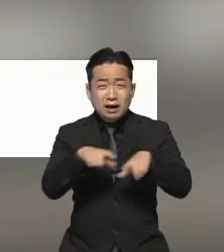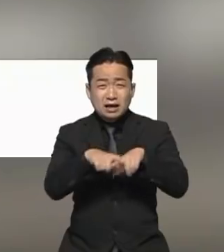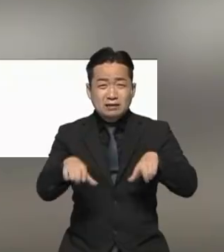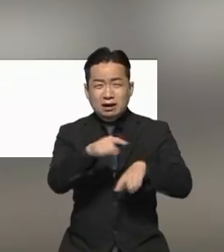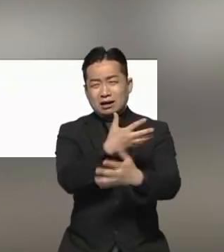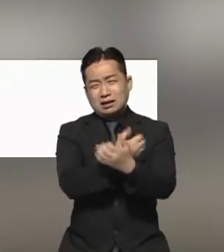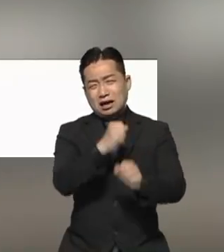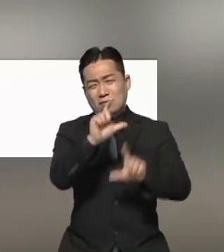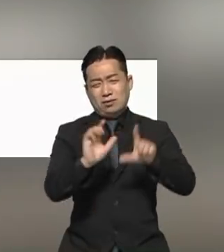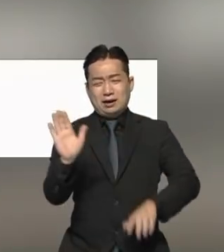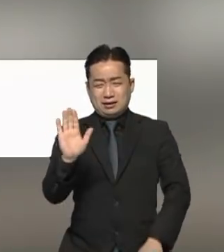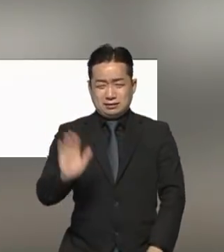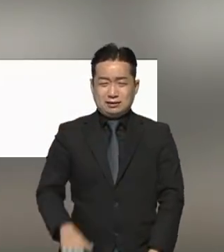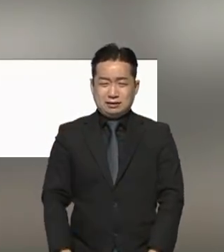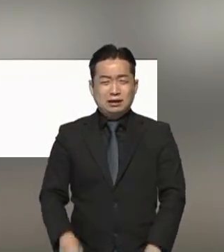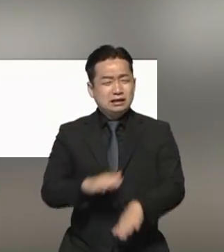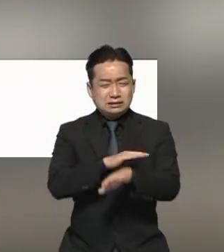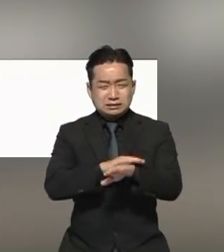아니죠. 그렇지 않아요.